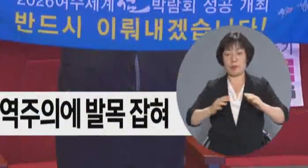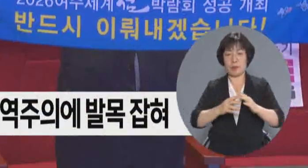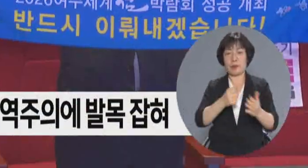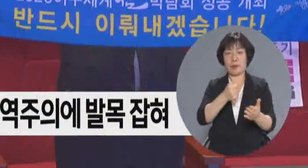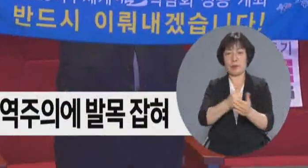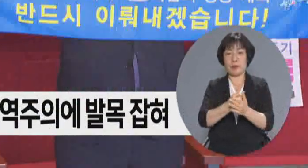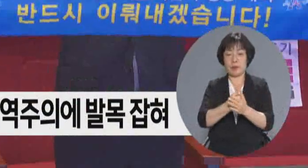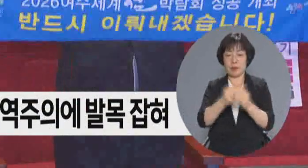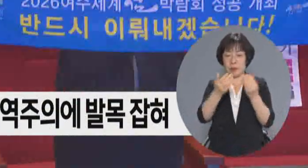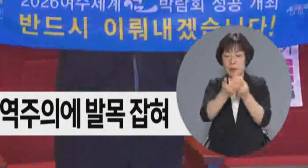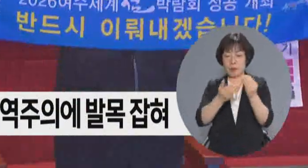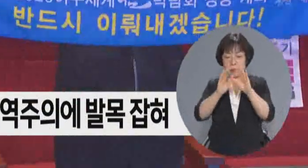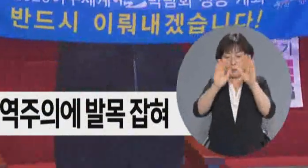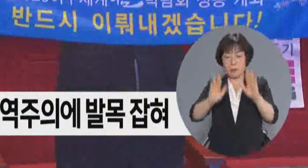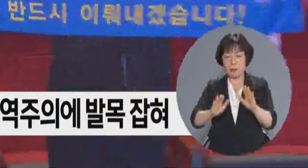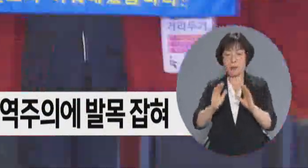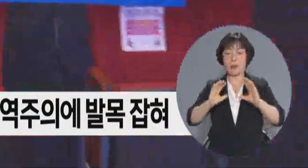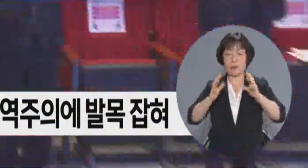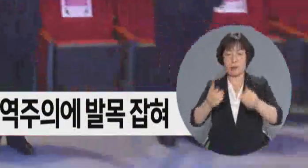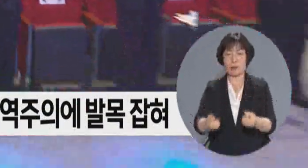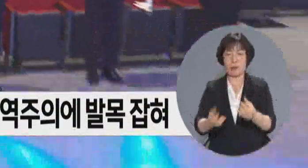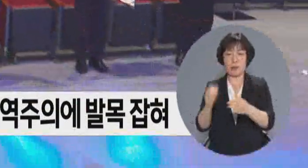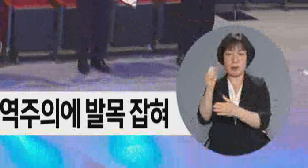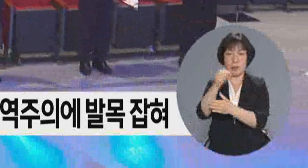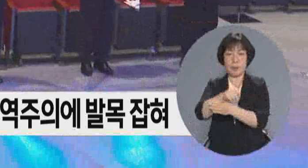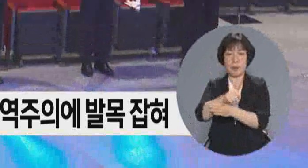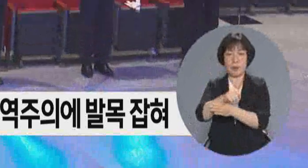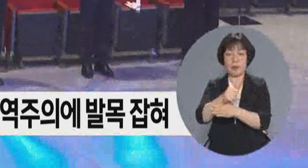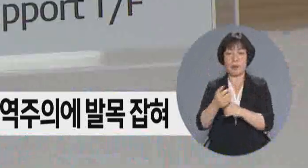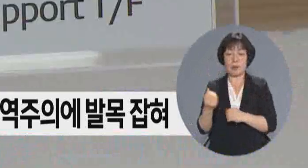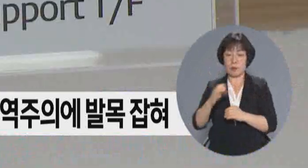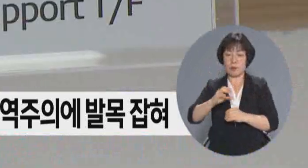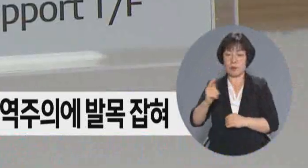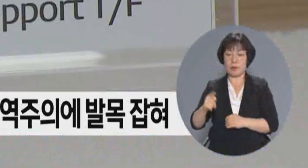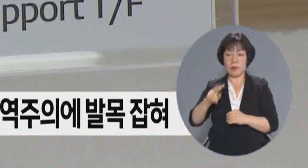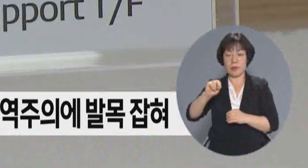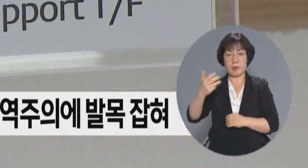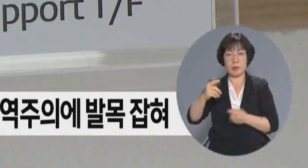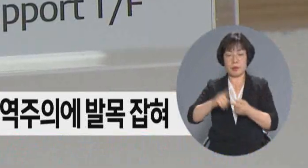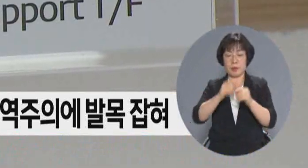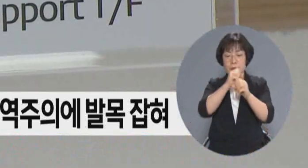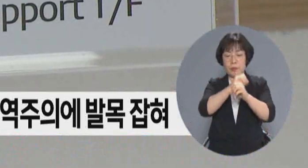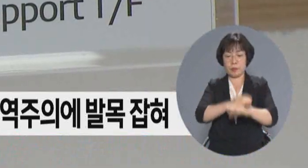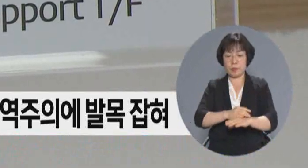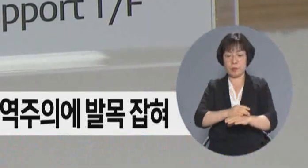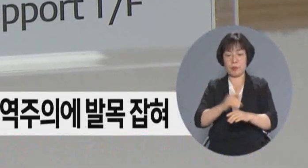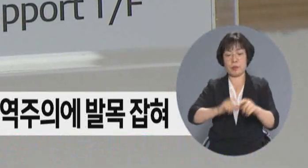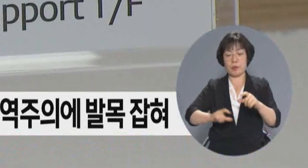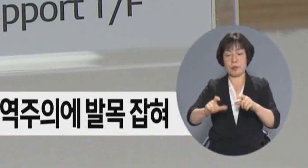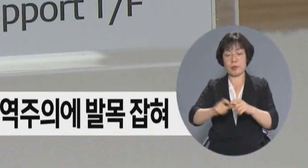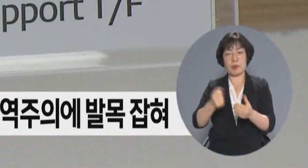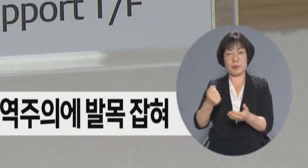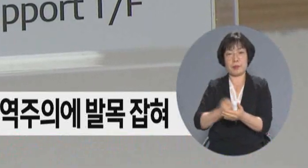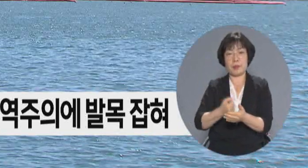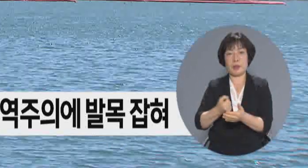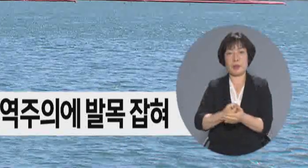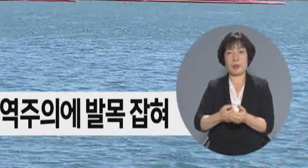세계 선박남해 국제행사 승인도 큰 성과였지만 COP28 유치 무산은 두고두고 아쉬운